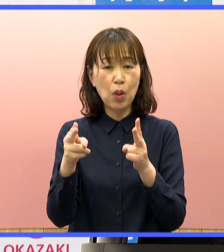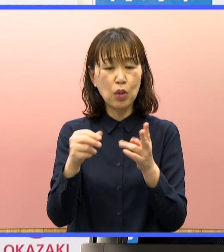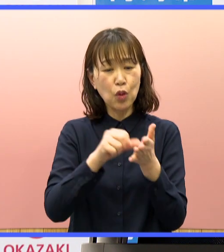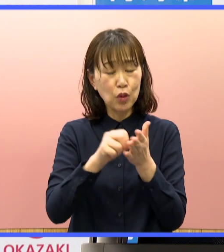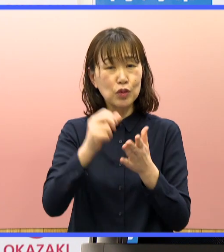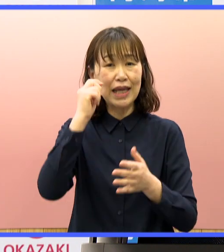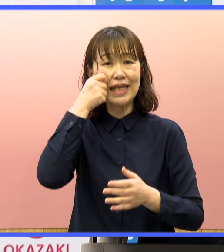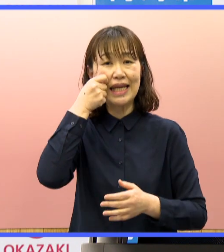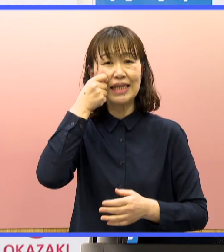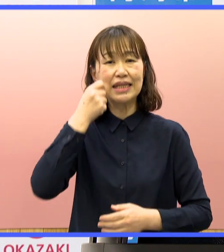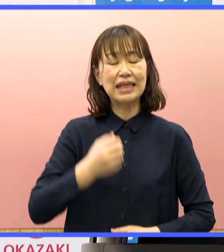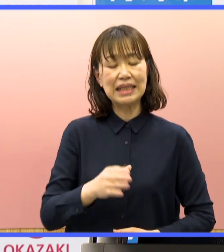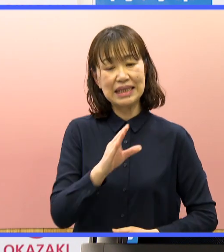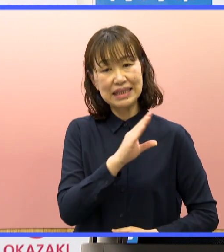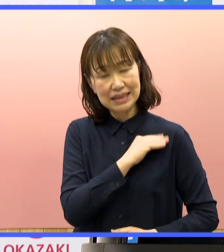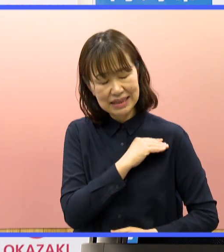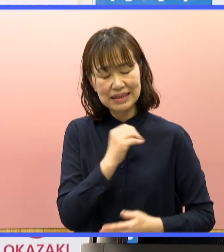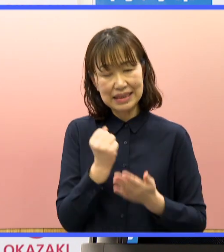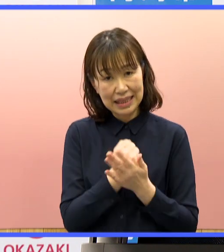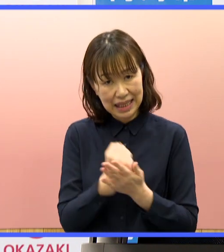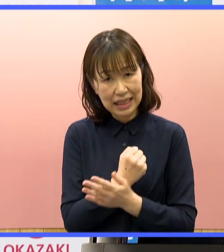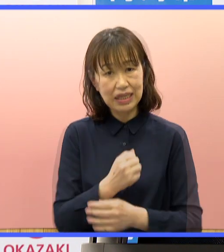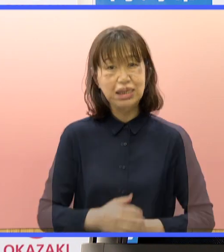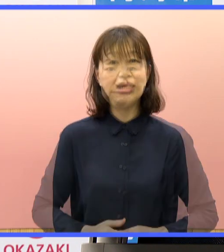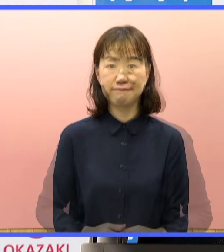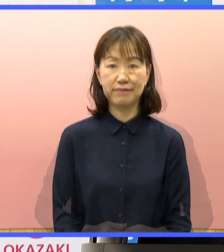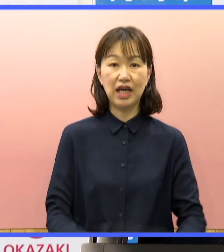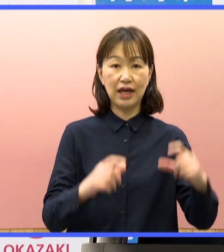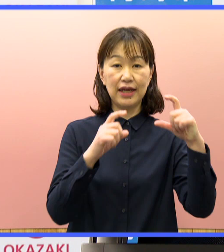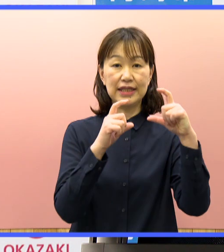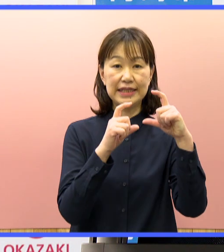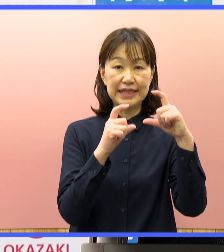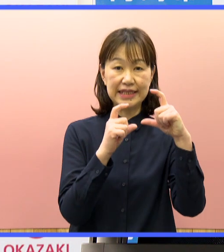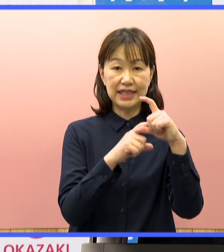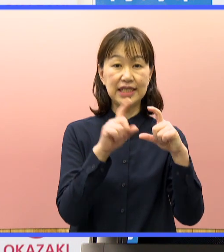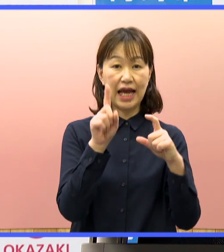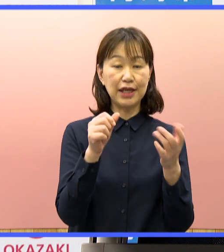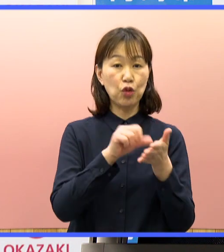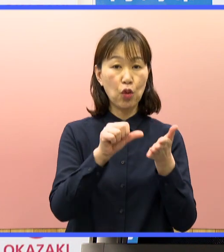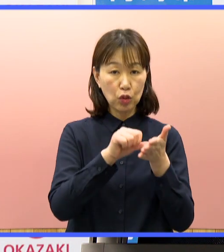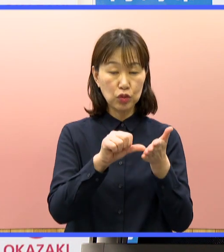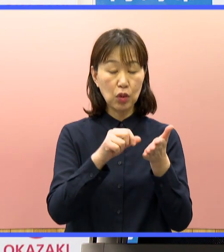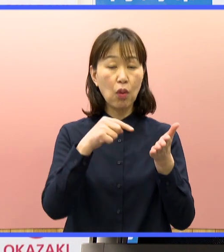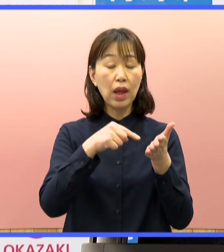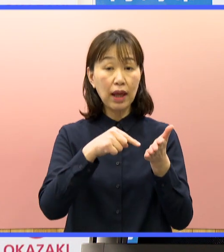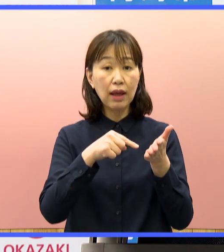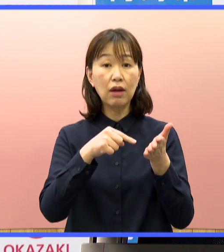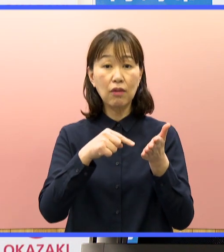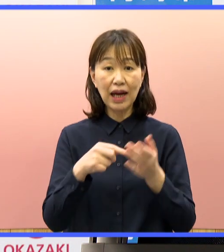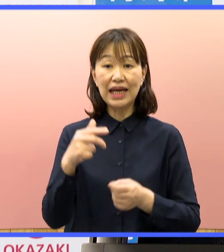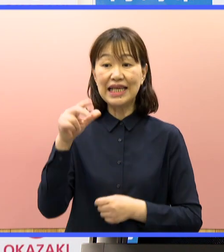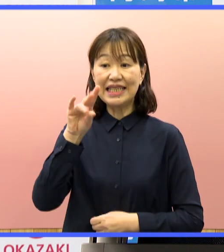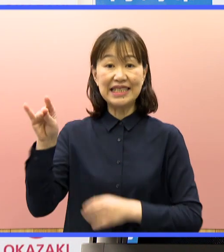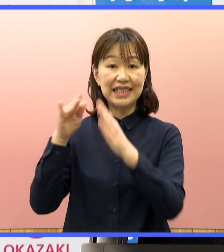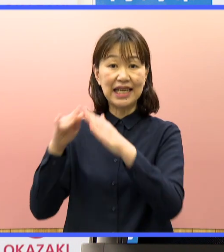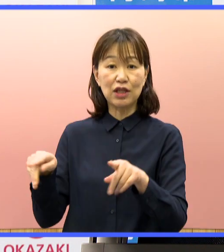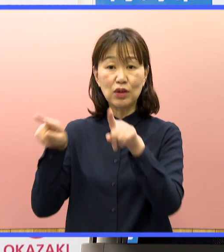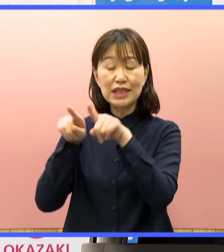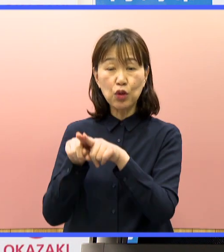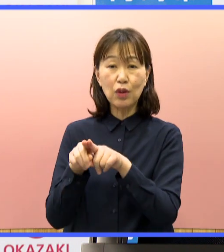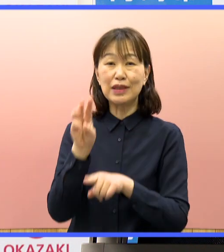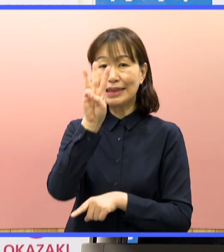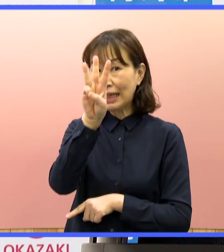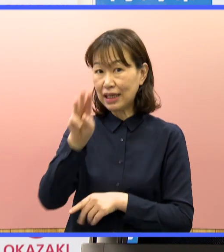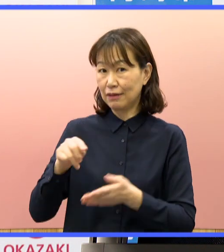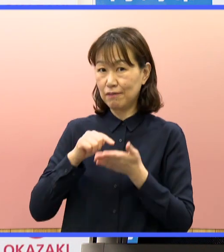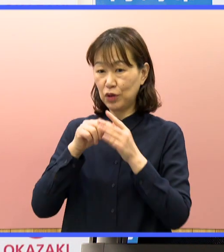という事実に寂しさを禁じ得ません。本市の八丁味噌の GI 登録につきましては市議会と連携して3回にわたり要望